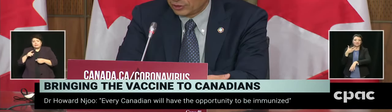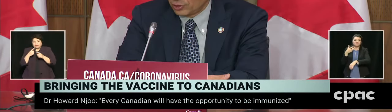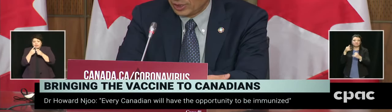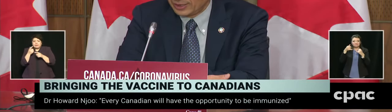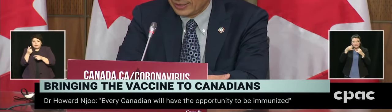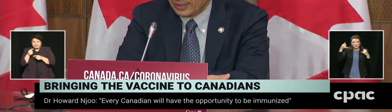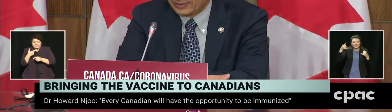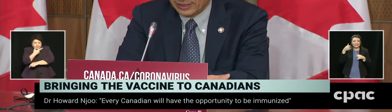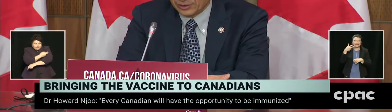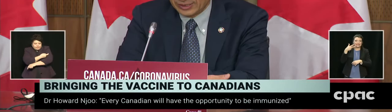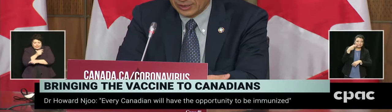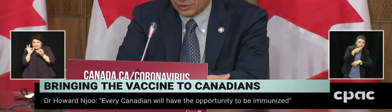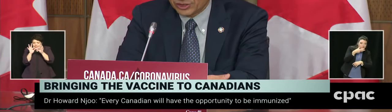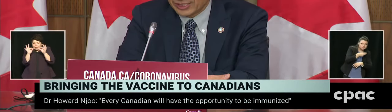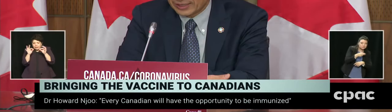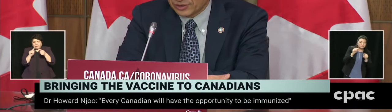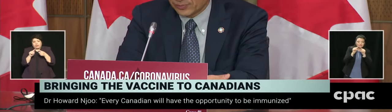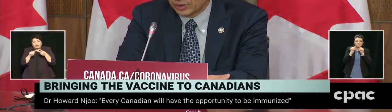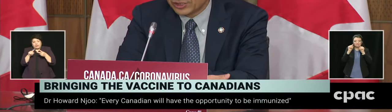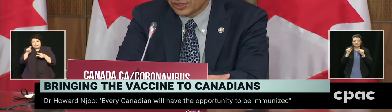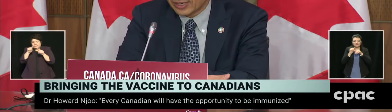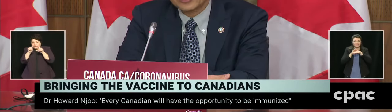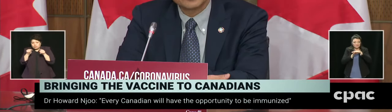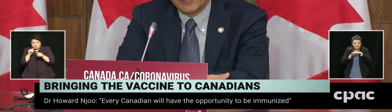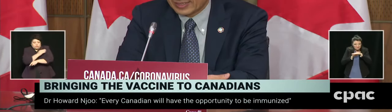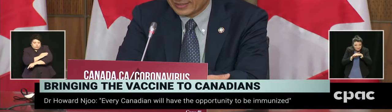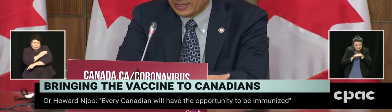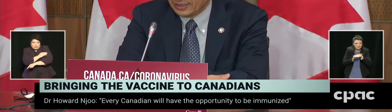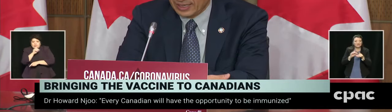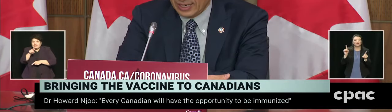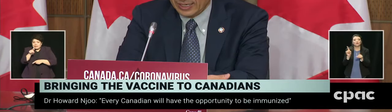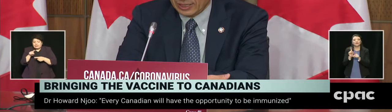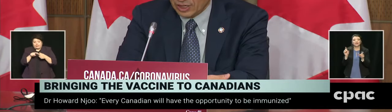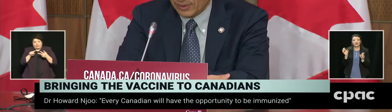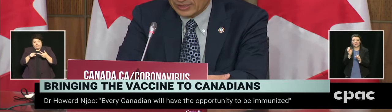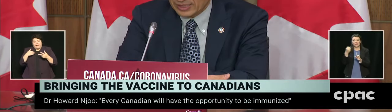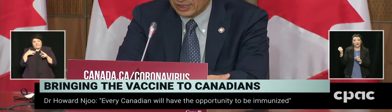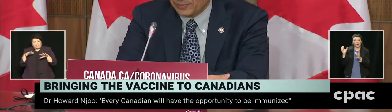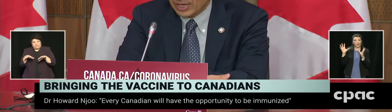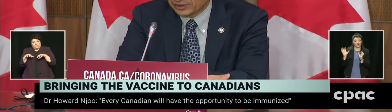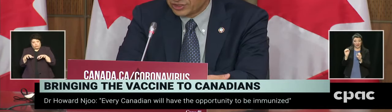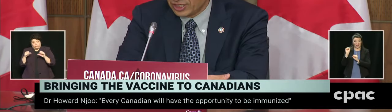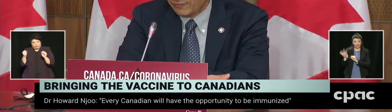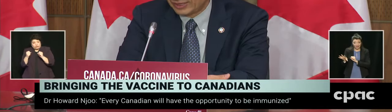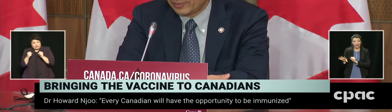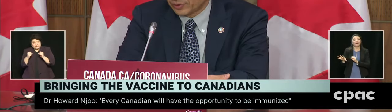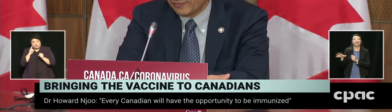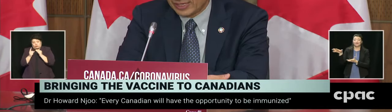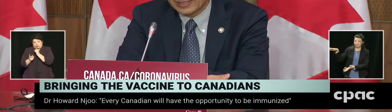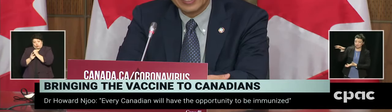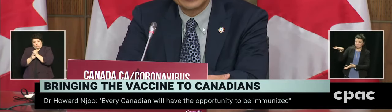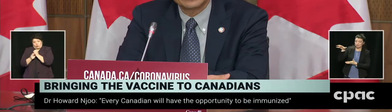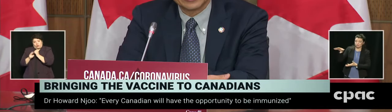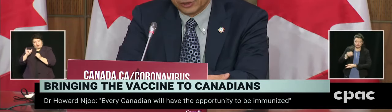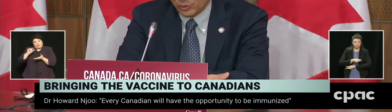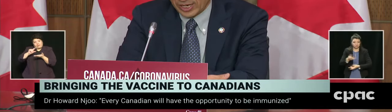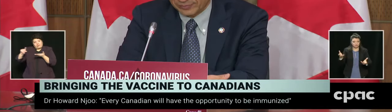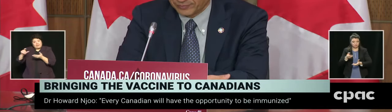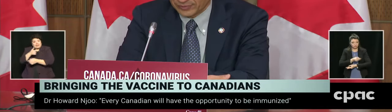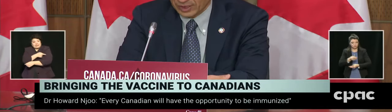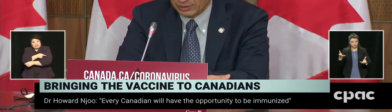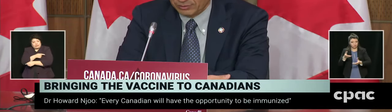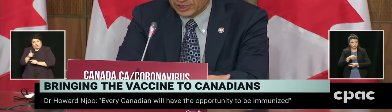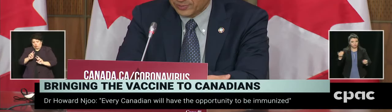imbibés d'alcool, ainsi que des congélateurs pour le stockage de vaccins, et a commencé à le partager avec les provinces et les